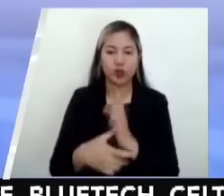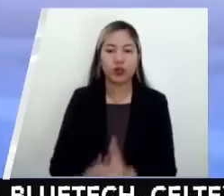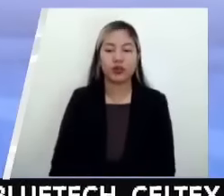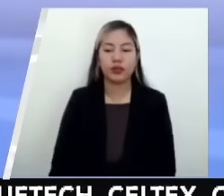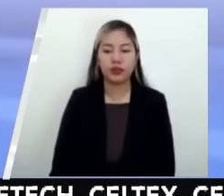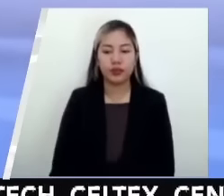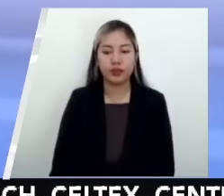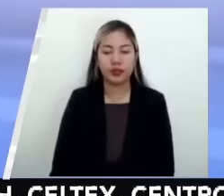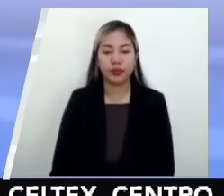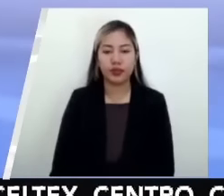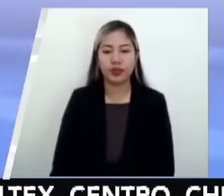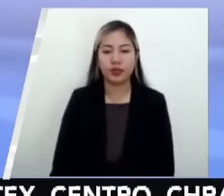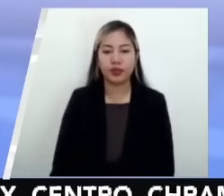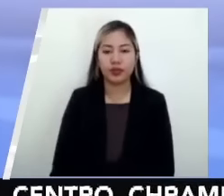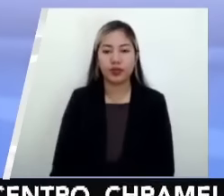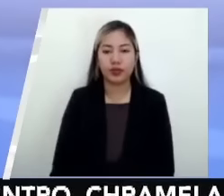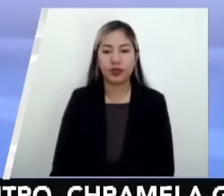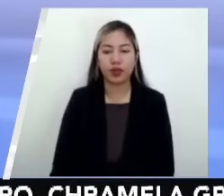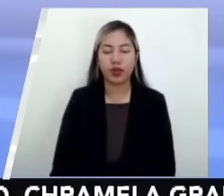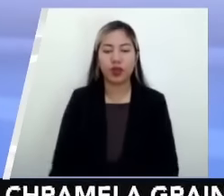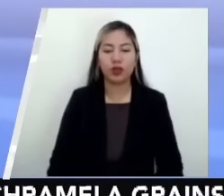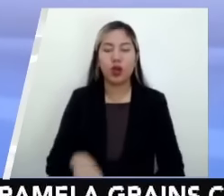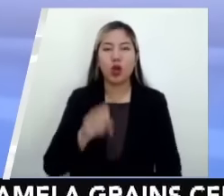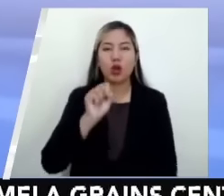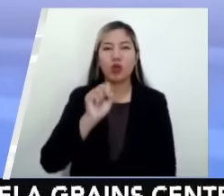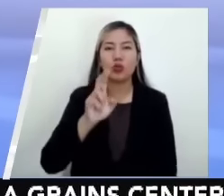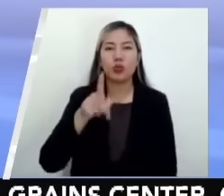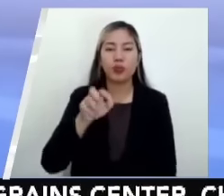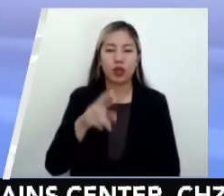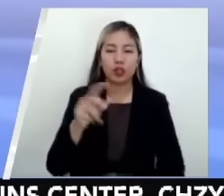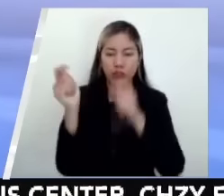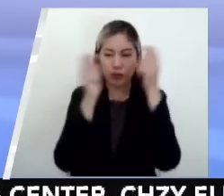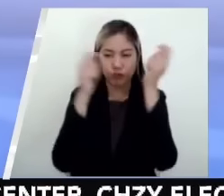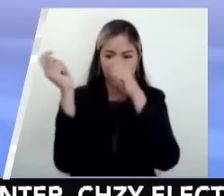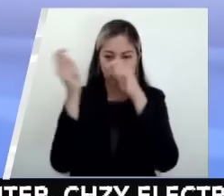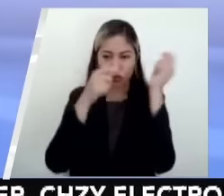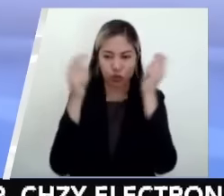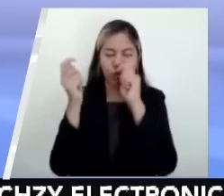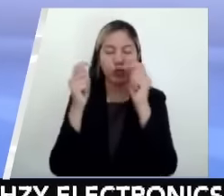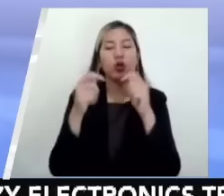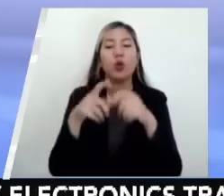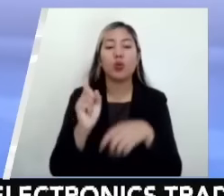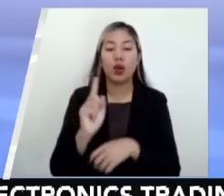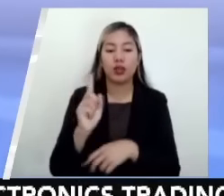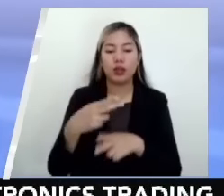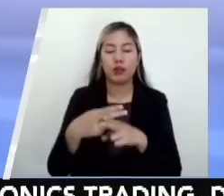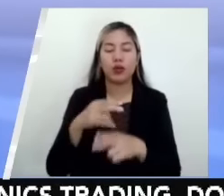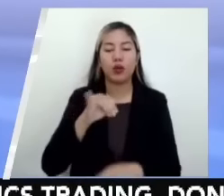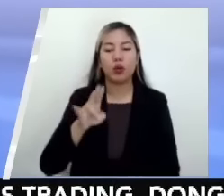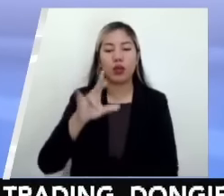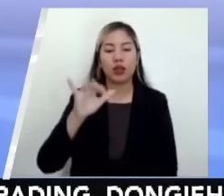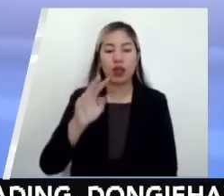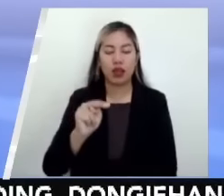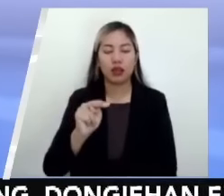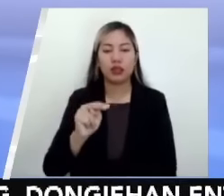Naging super typhoon ang Bagyong Julian habang papalayo ito sa Batanes. Kahapon, matinding pagbayo ang naranasan ng